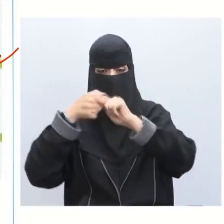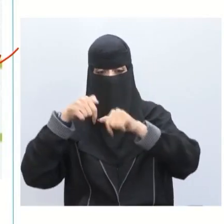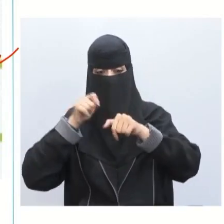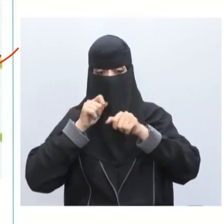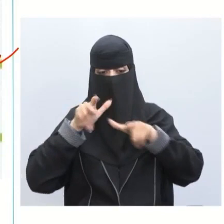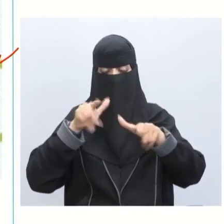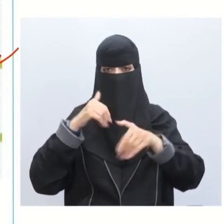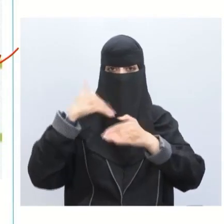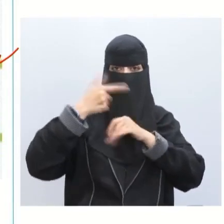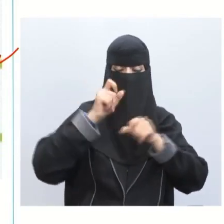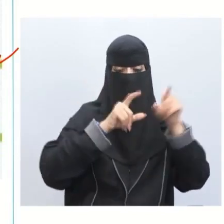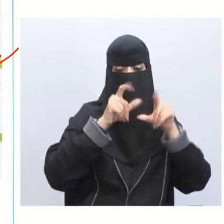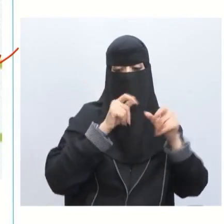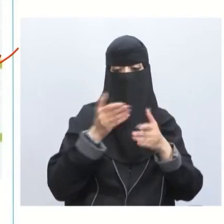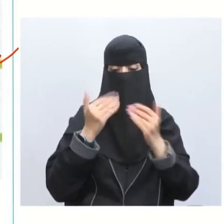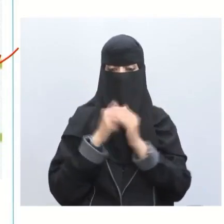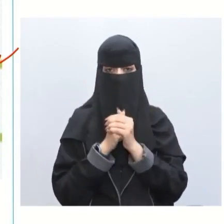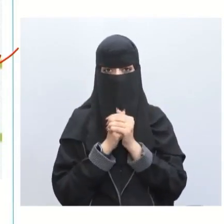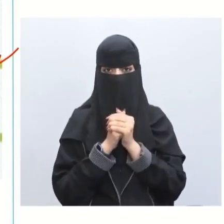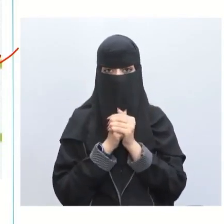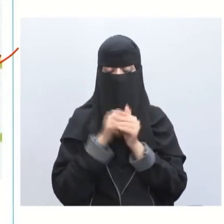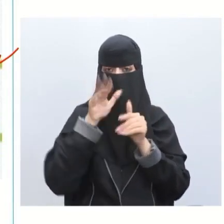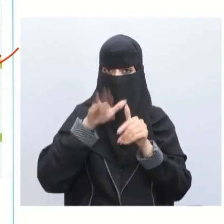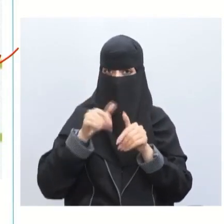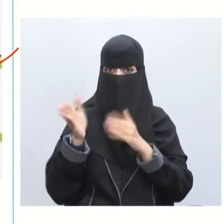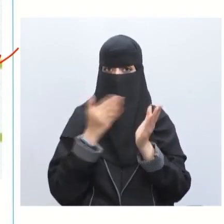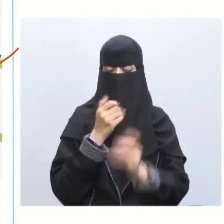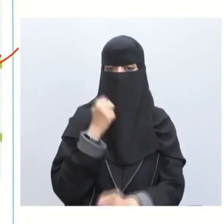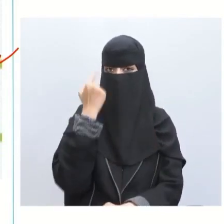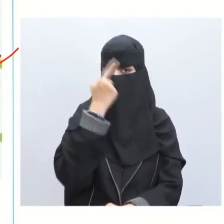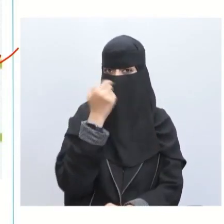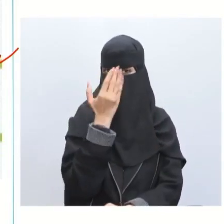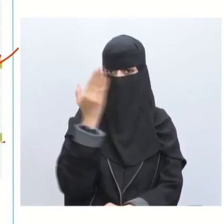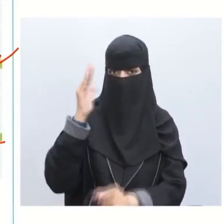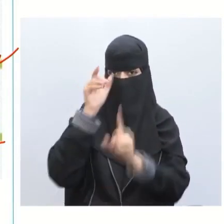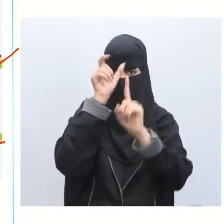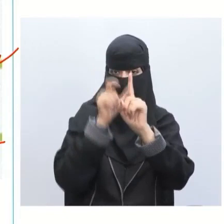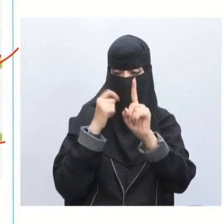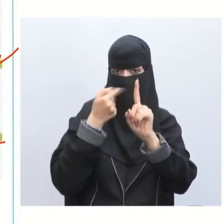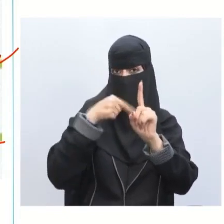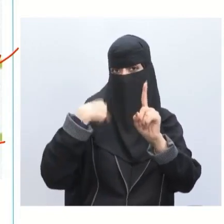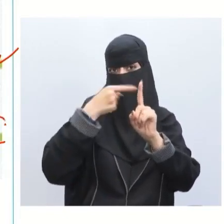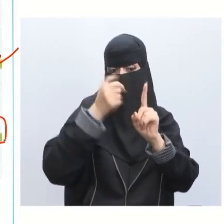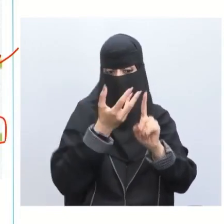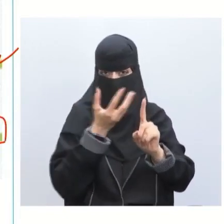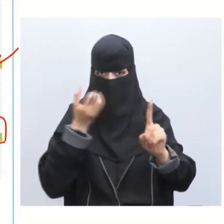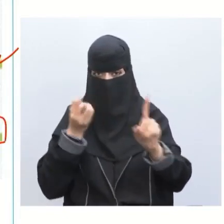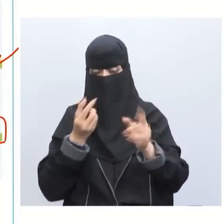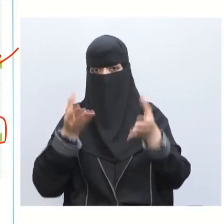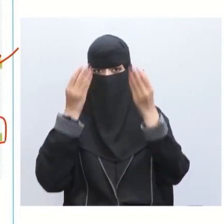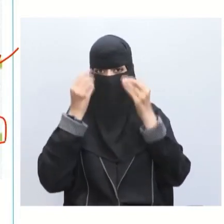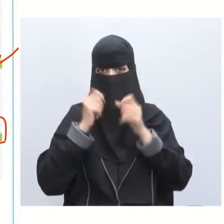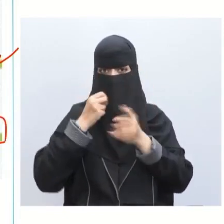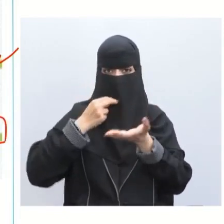ومفبرك ونشرها عبر الانترنت من اشكال التنمر انتحال الشخصيه